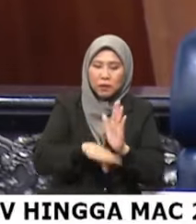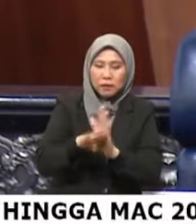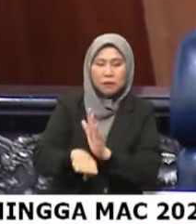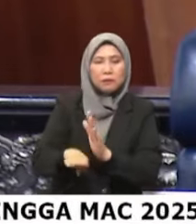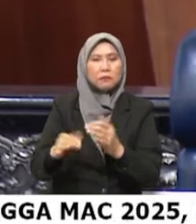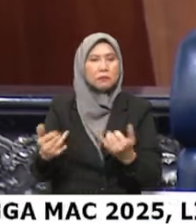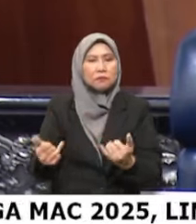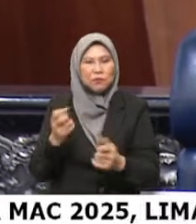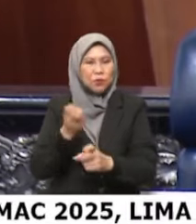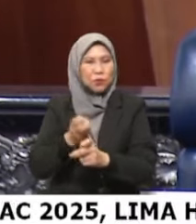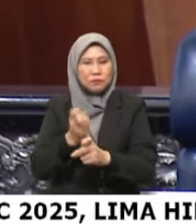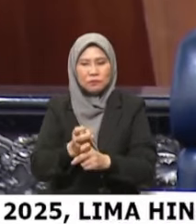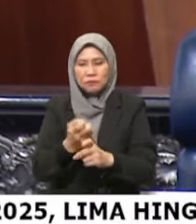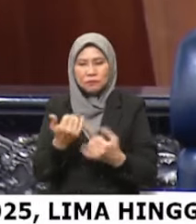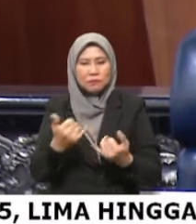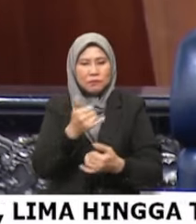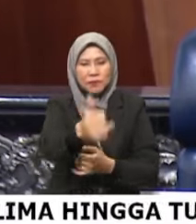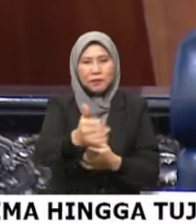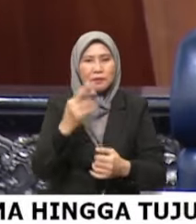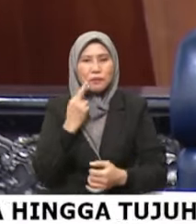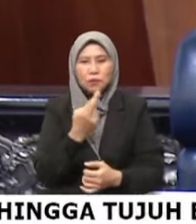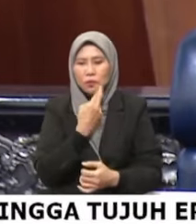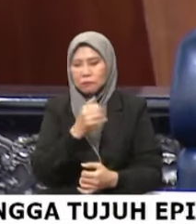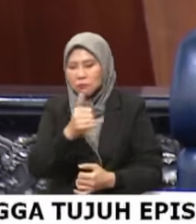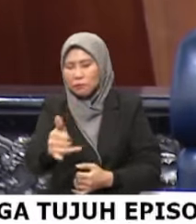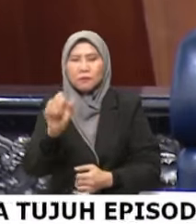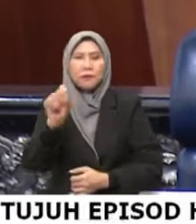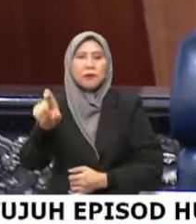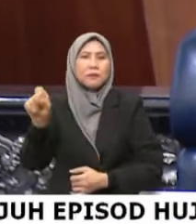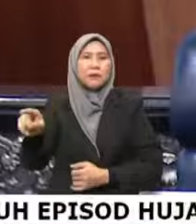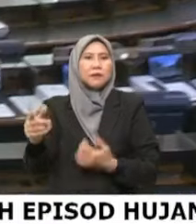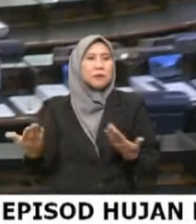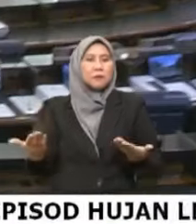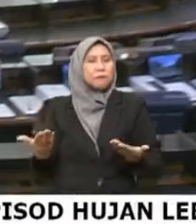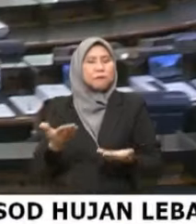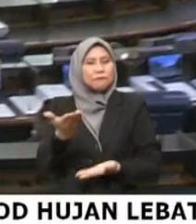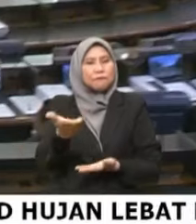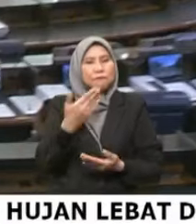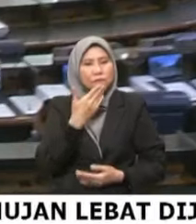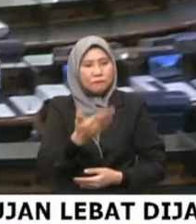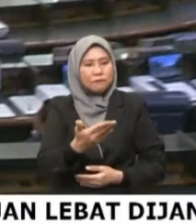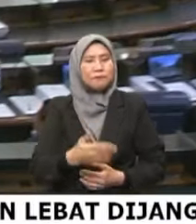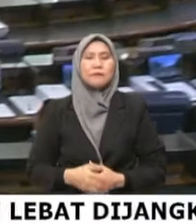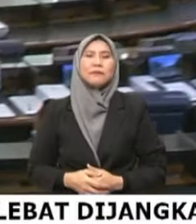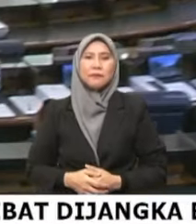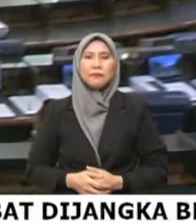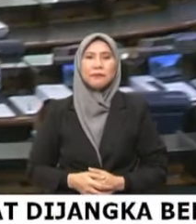ditemui di premis-premis perniagaan. Terima kasih, Puan Speaker.